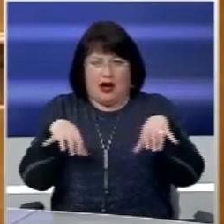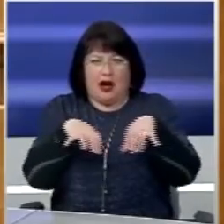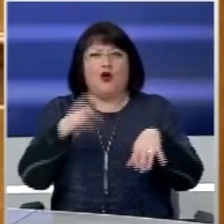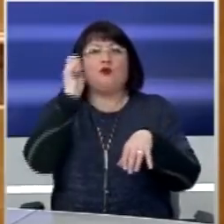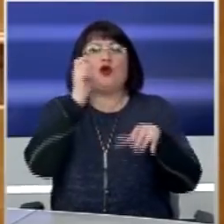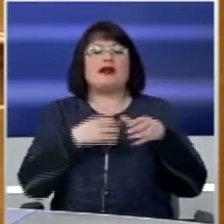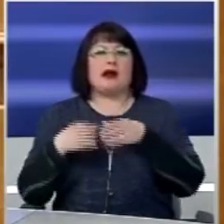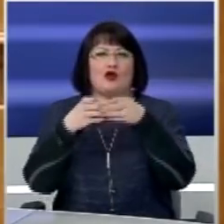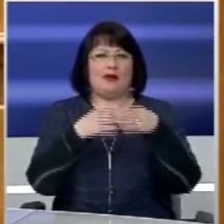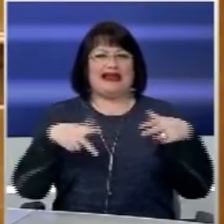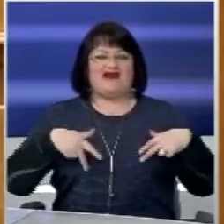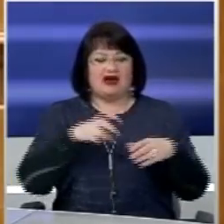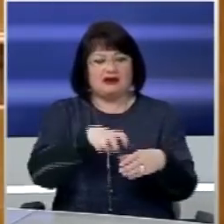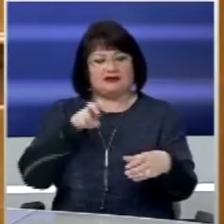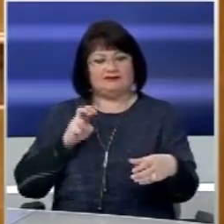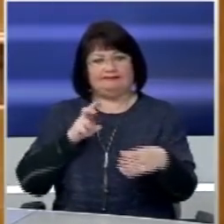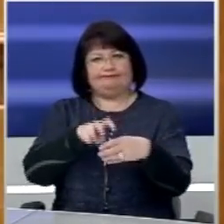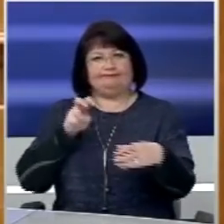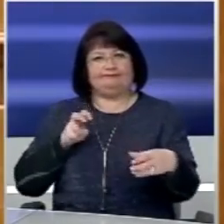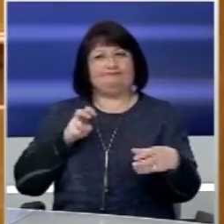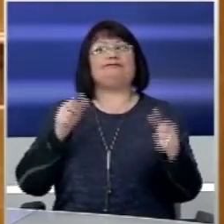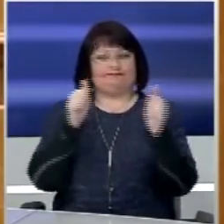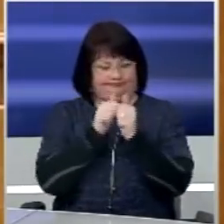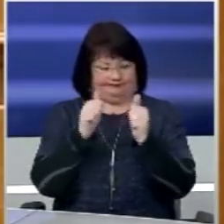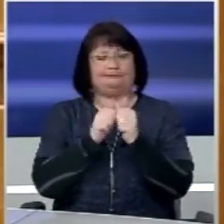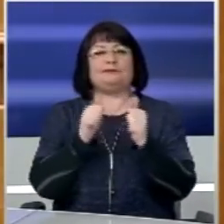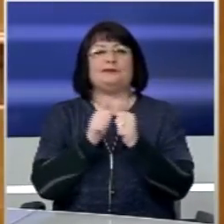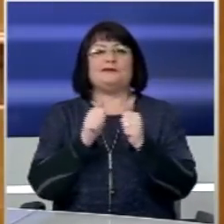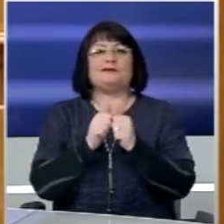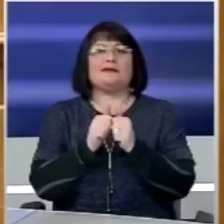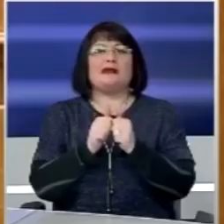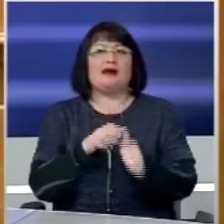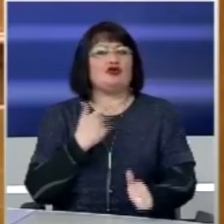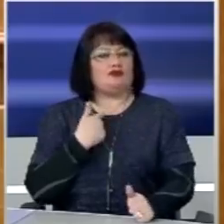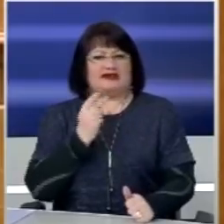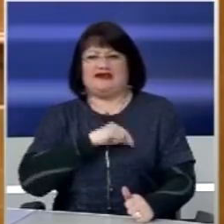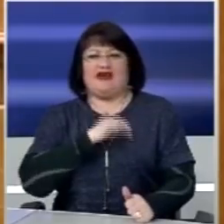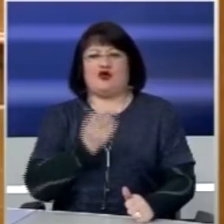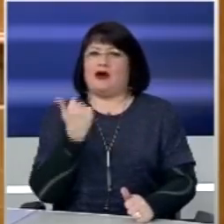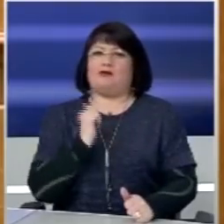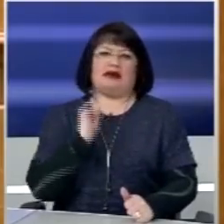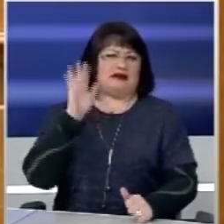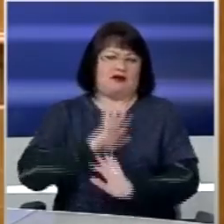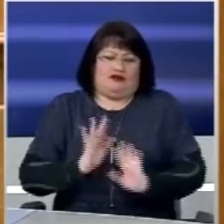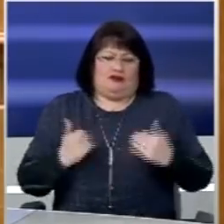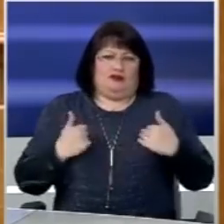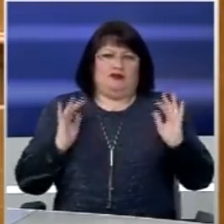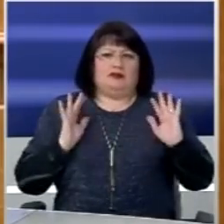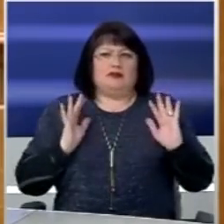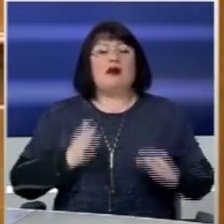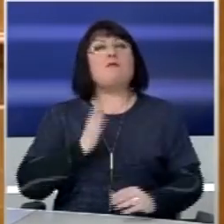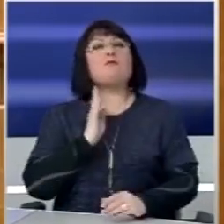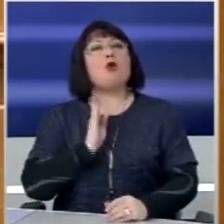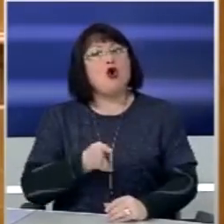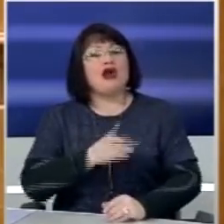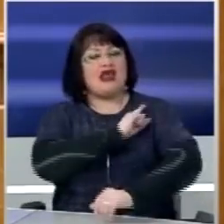κόμματα, κυβερνήσεις και συμμαχίες ξένες προς τα συμφέροντά του. Έχει τη δύναμη και να σας